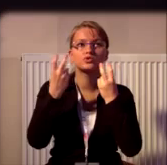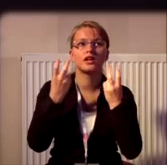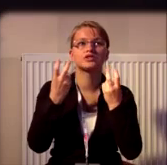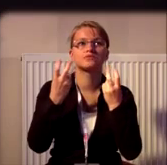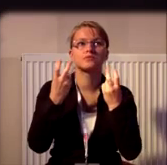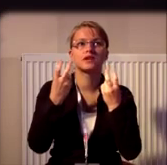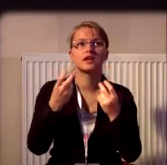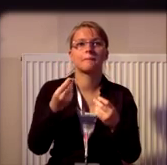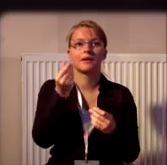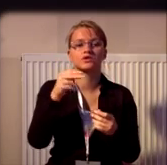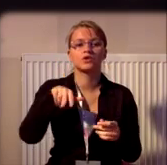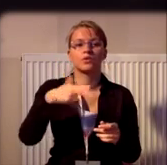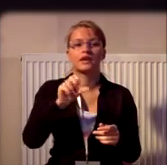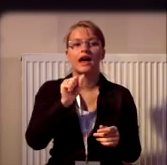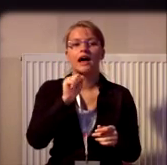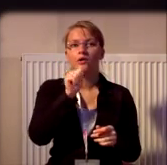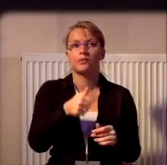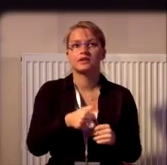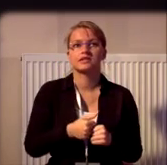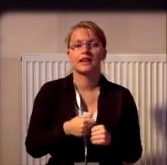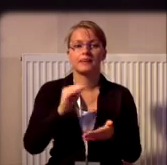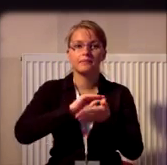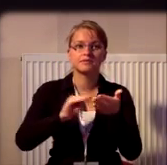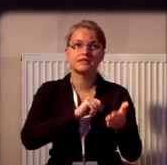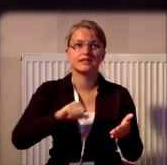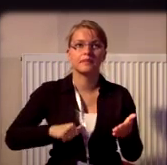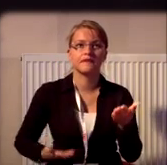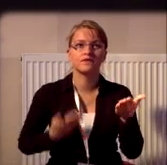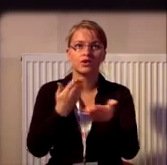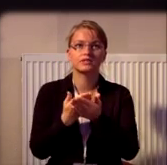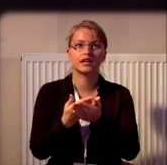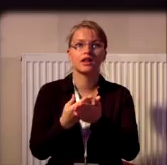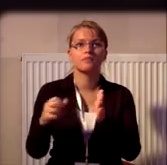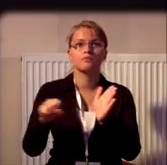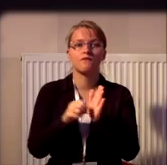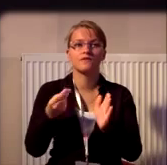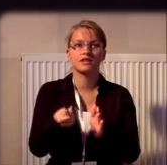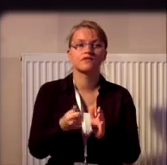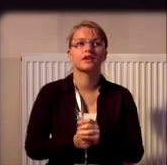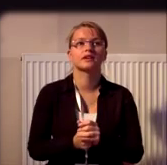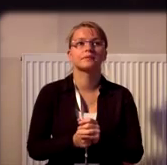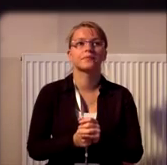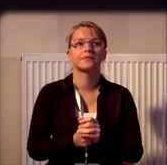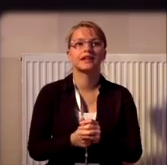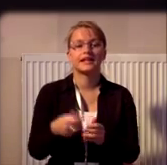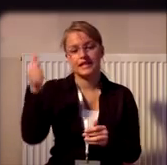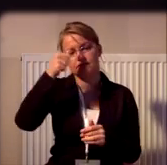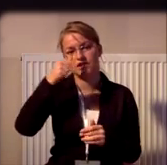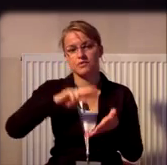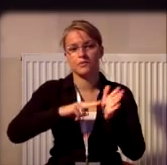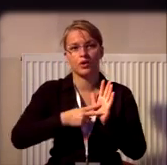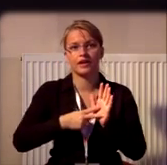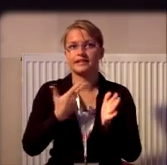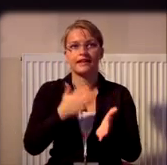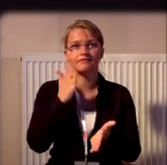środków unijnych. Napisaliśmy sami samodzielnie wniosek o dofinansowanie. Nazwaliśmy pięknie projekt nie tylko